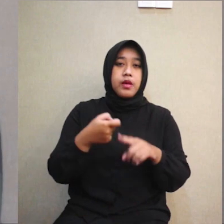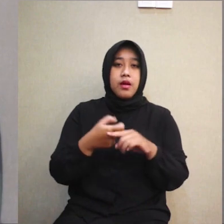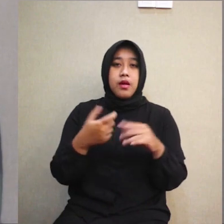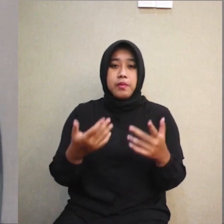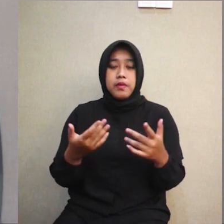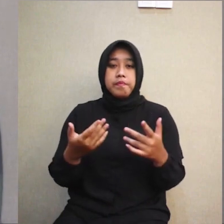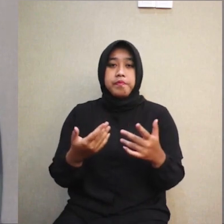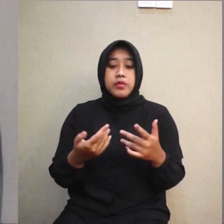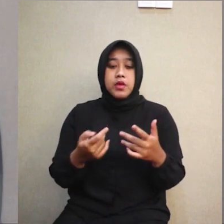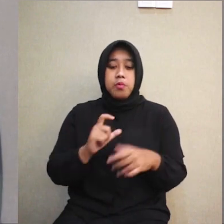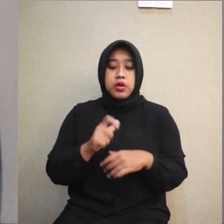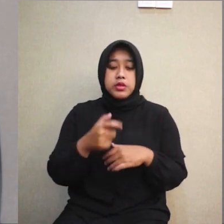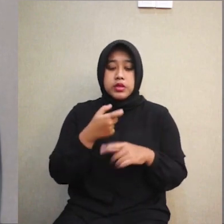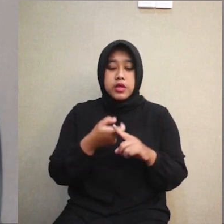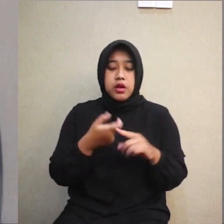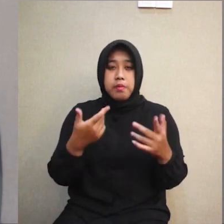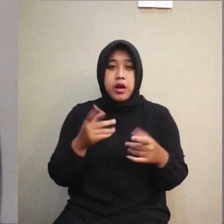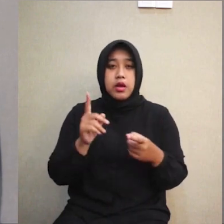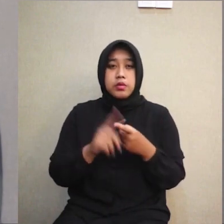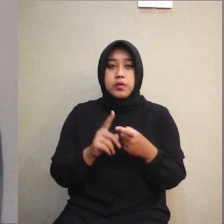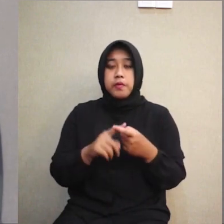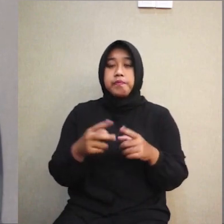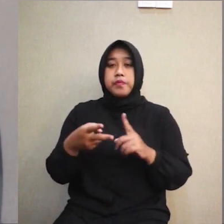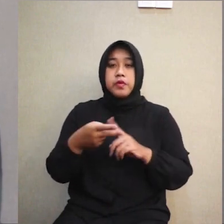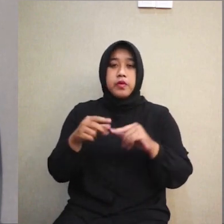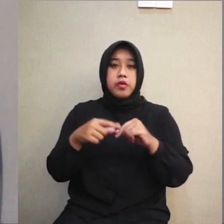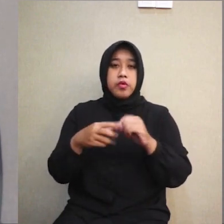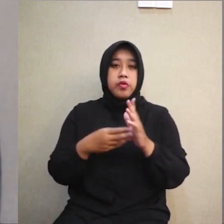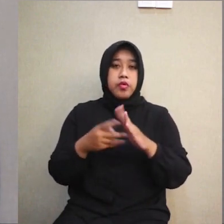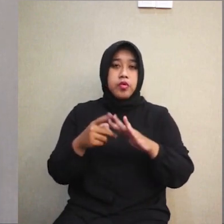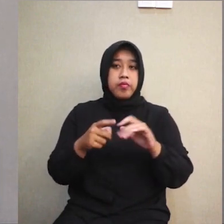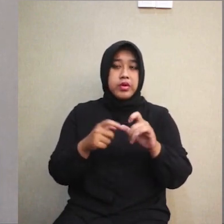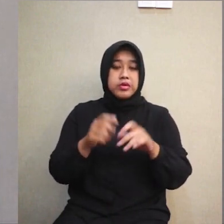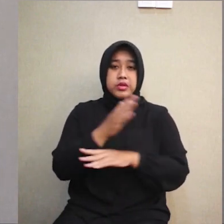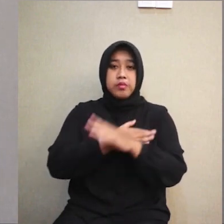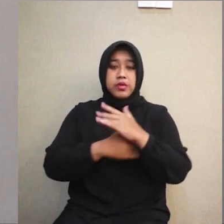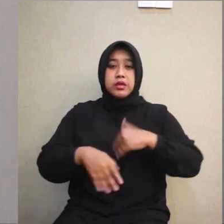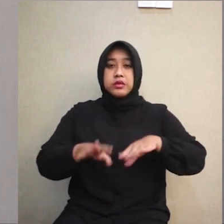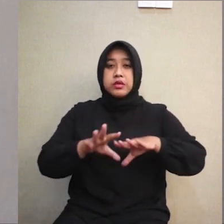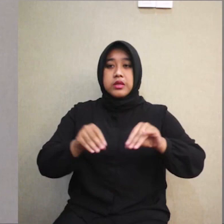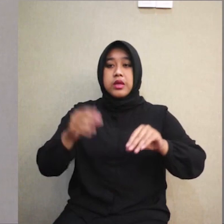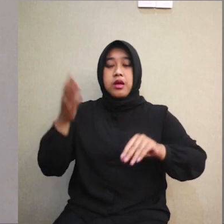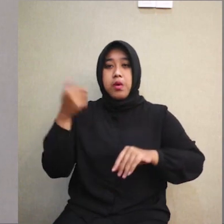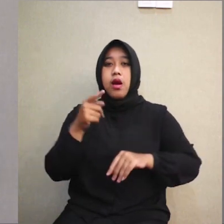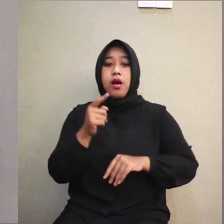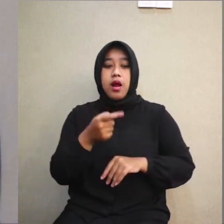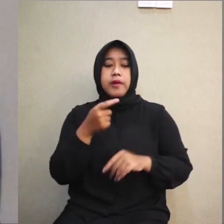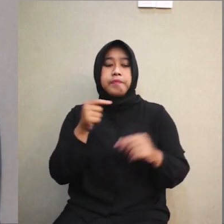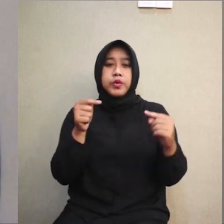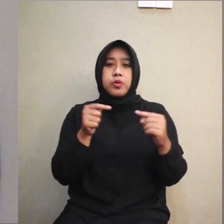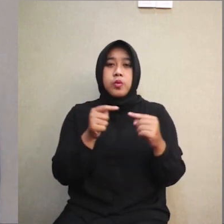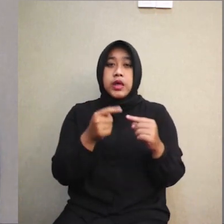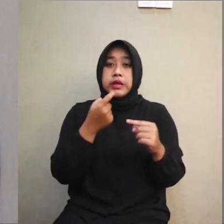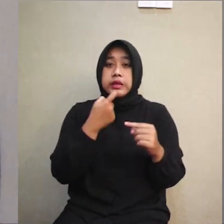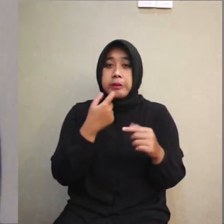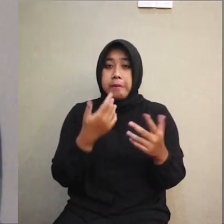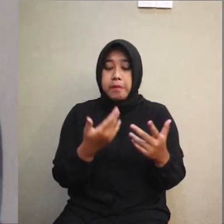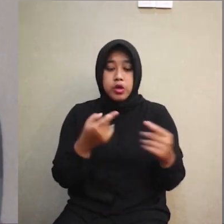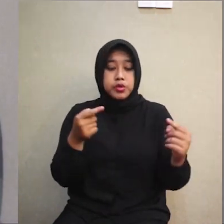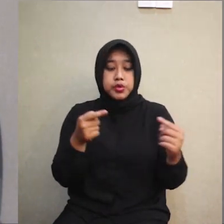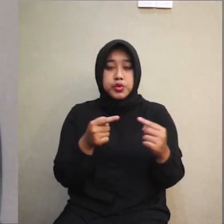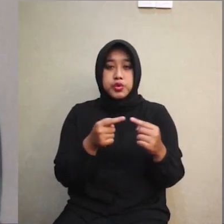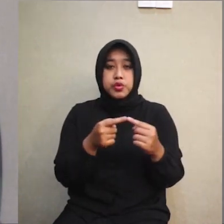apa yang teman-teman formasi disabilitas kerjakan kemarin Nah terkait untuk